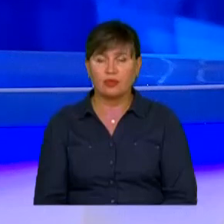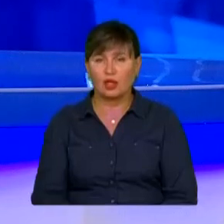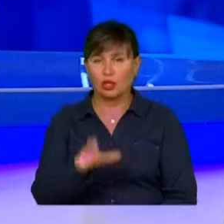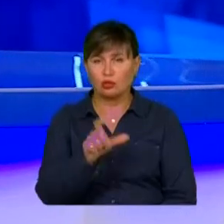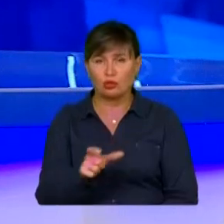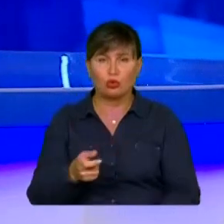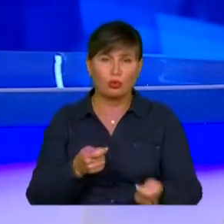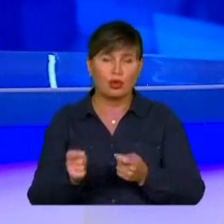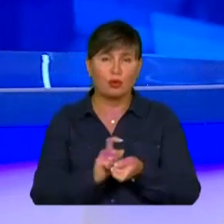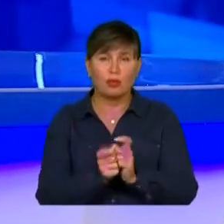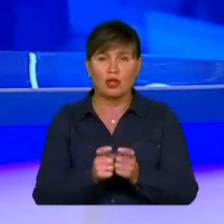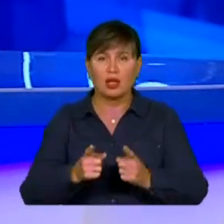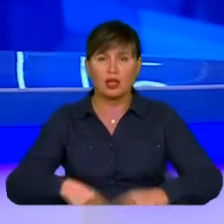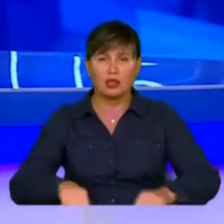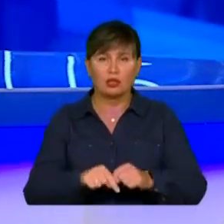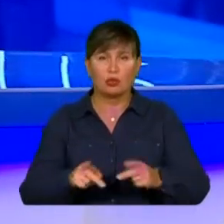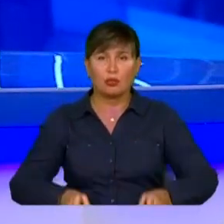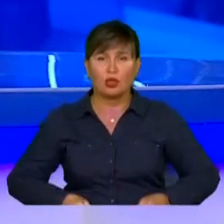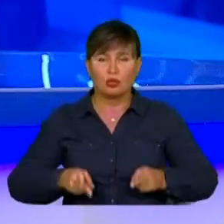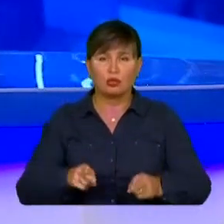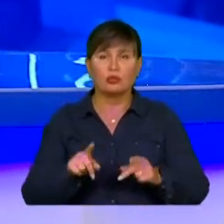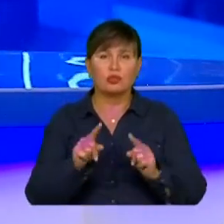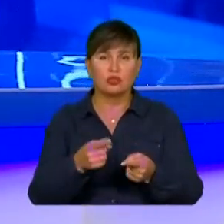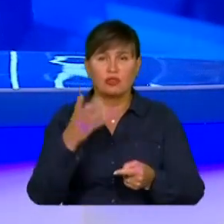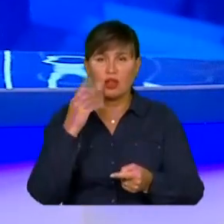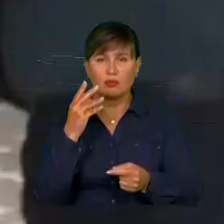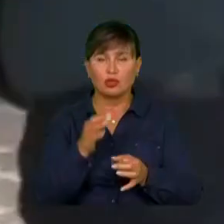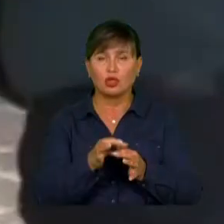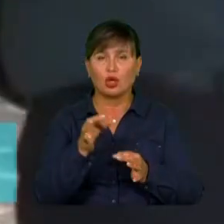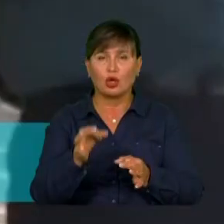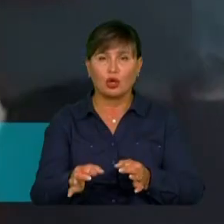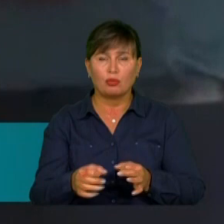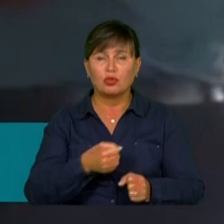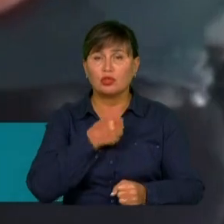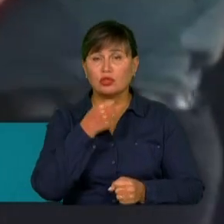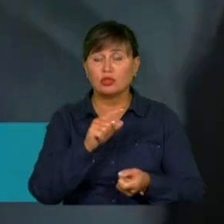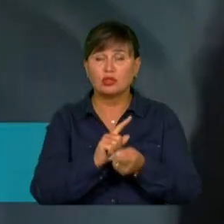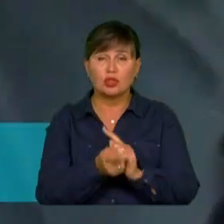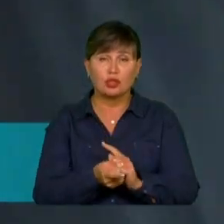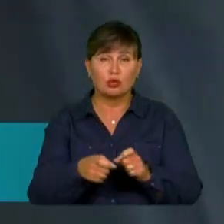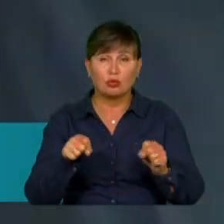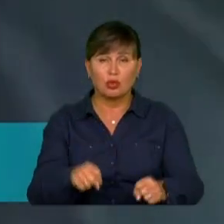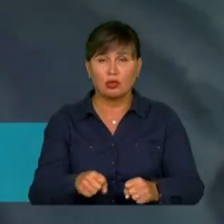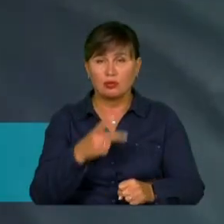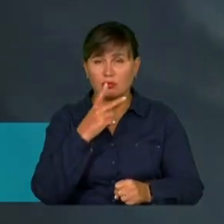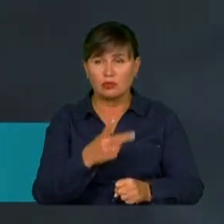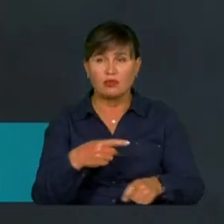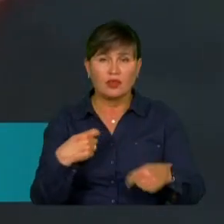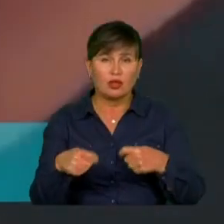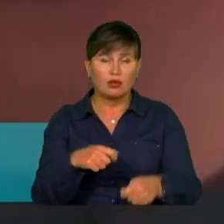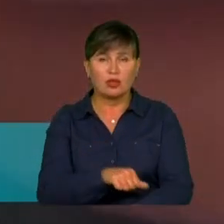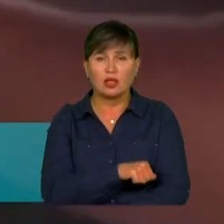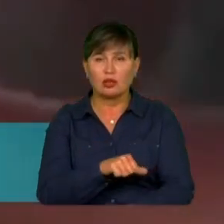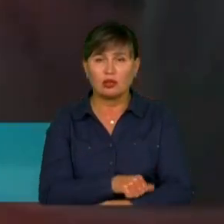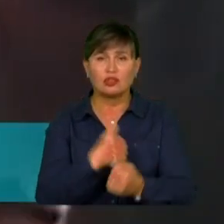Сотрудника управления по борьбе с организованной преступностью задержали в Алматинской области. Старшего оперуполномоченного подозревают в торговле